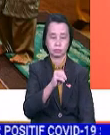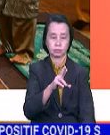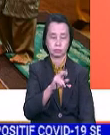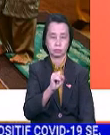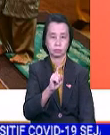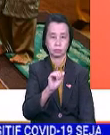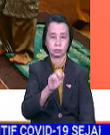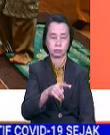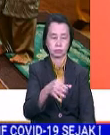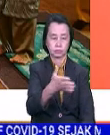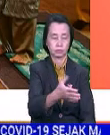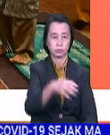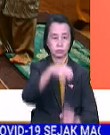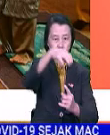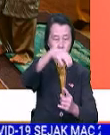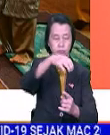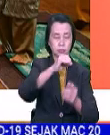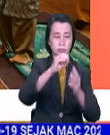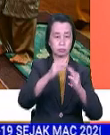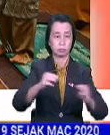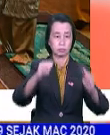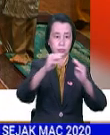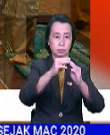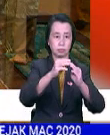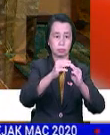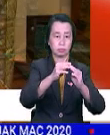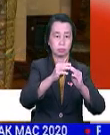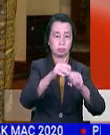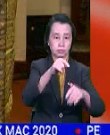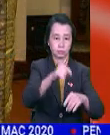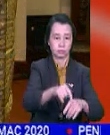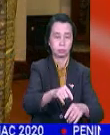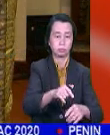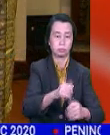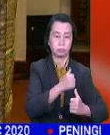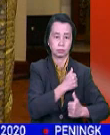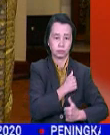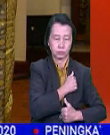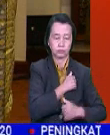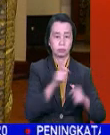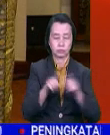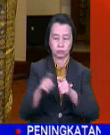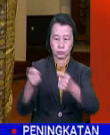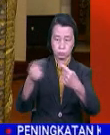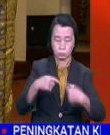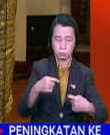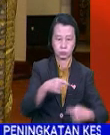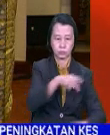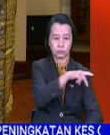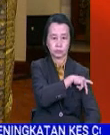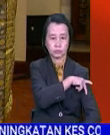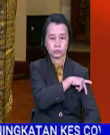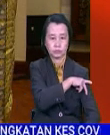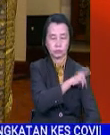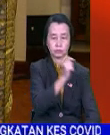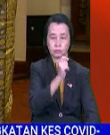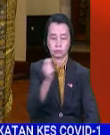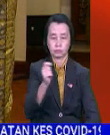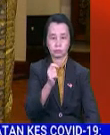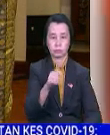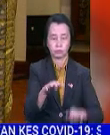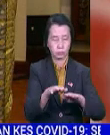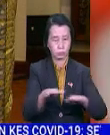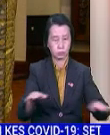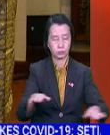yang juga merangkap penaung masjid Shalahuddin al-ayyubi Ken penulisan turut hadir adalah Panglima Medan Timur tentree darat